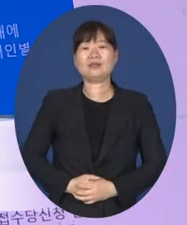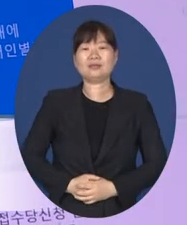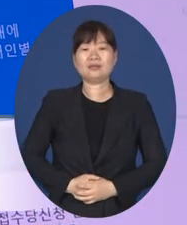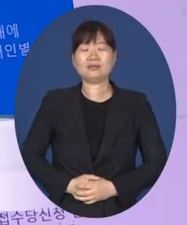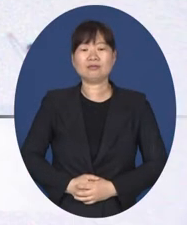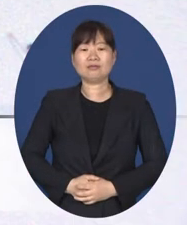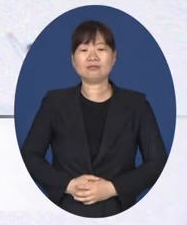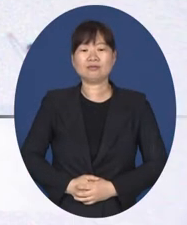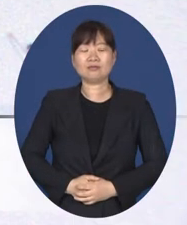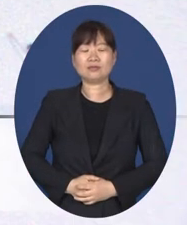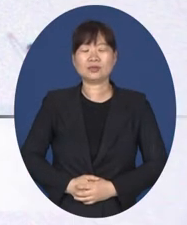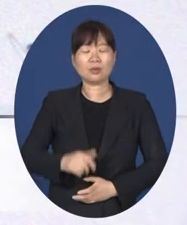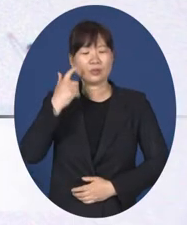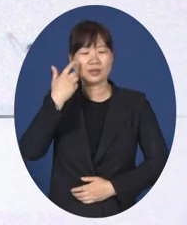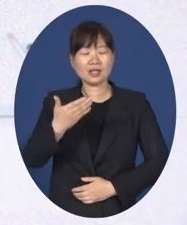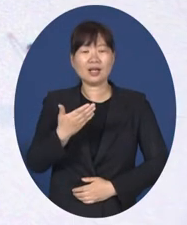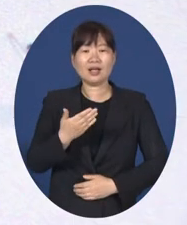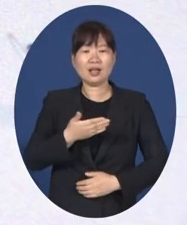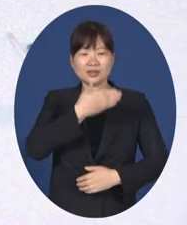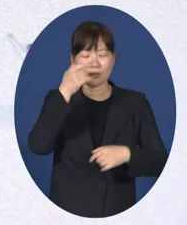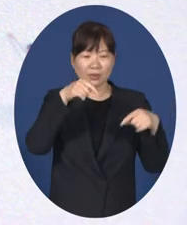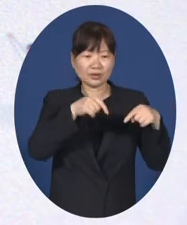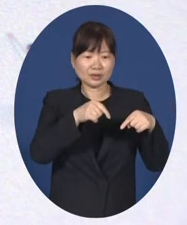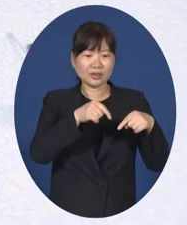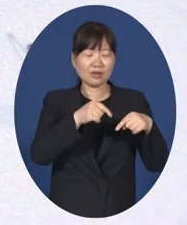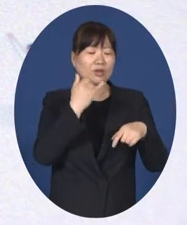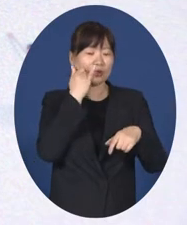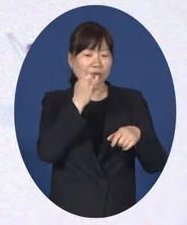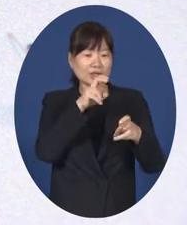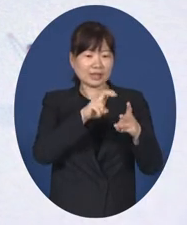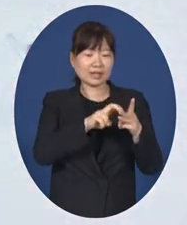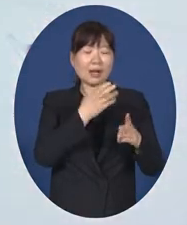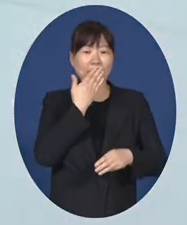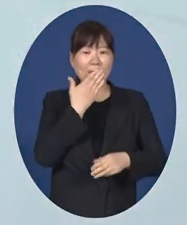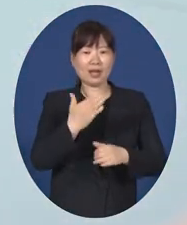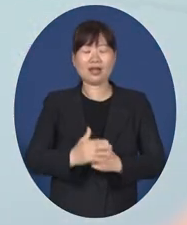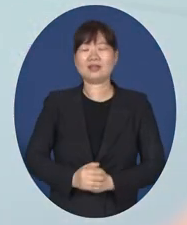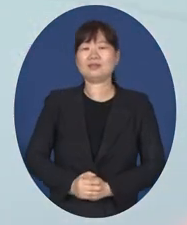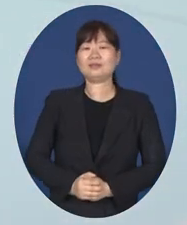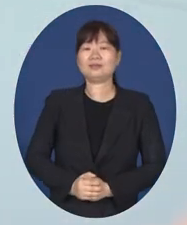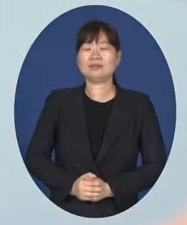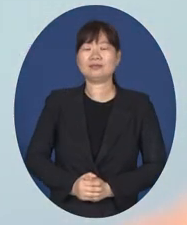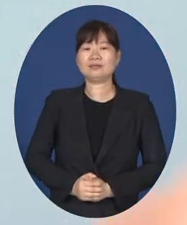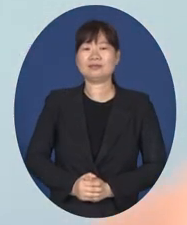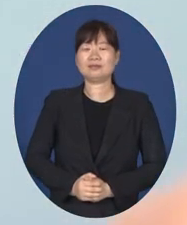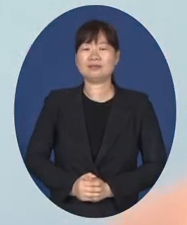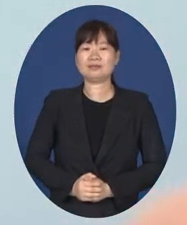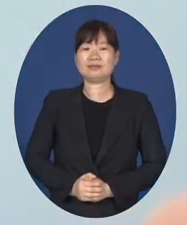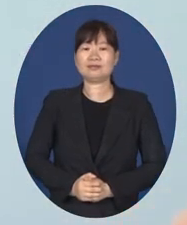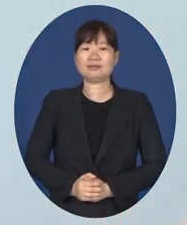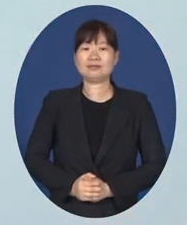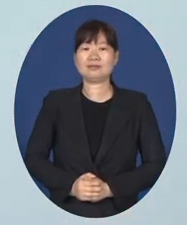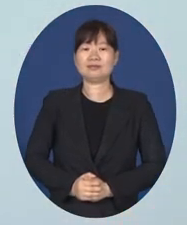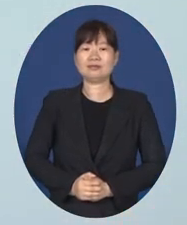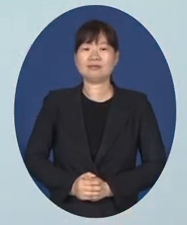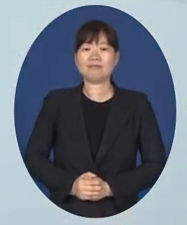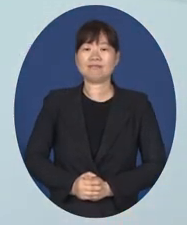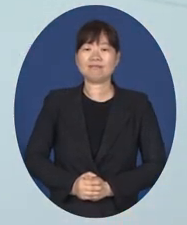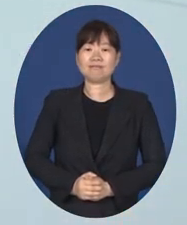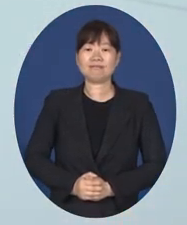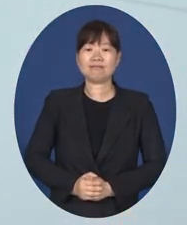할 수 있고 문의는 성녀 면접 숱한 콜 센터 람이 됩니다 경제이슈 tv 초청 수 있다